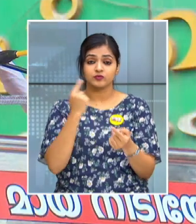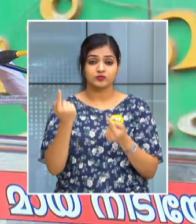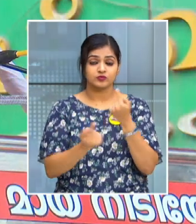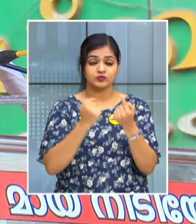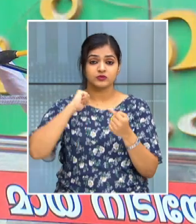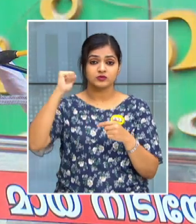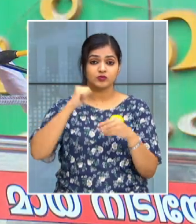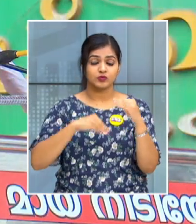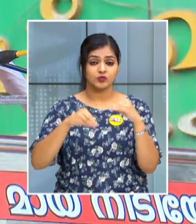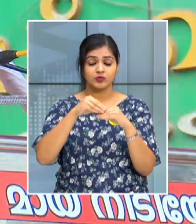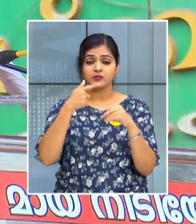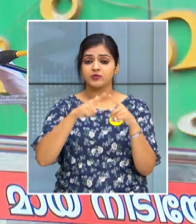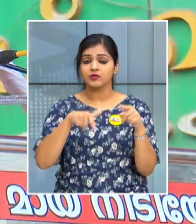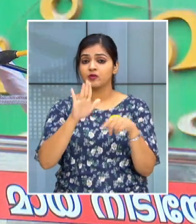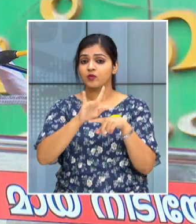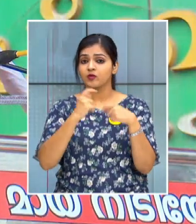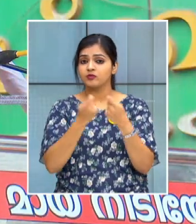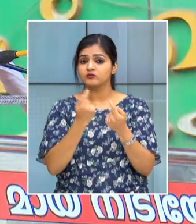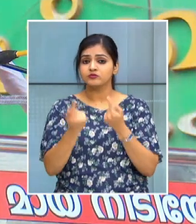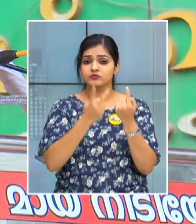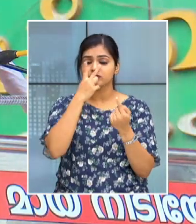പ്രക്ഷോഭങ്ങൾ അതിലൊന്നിലും കോൺഗ്രസിനെ കണ്ടില്ല.